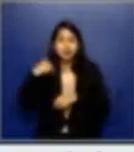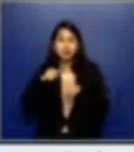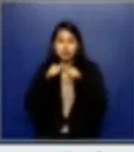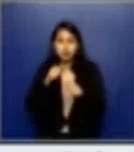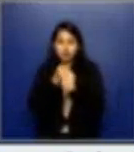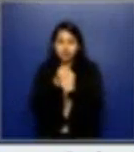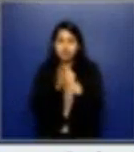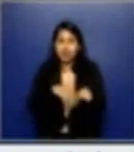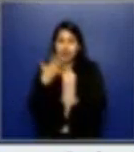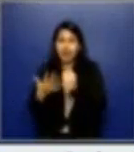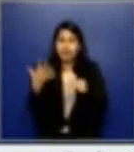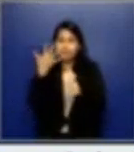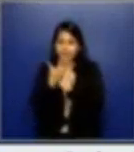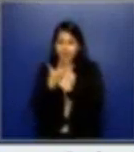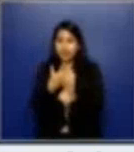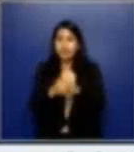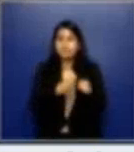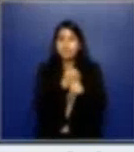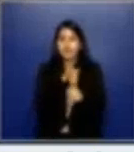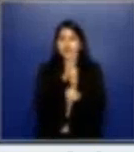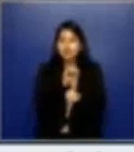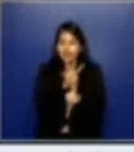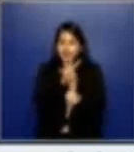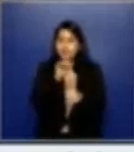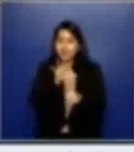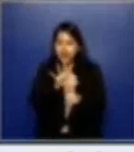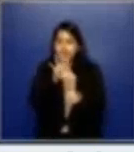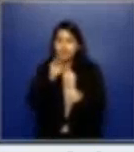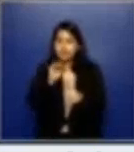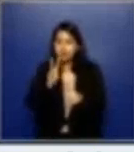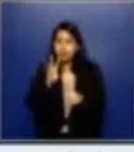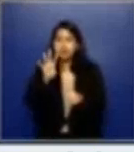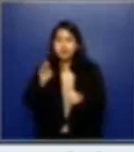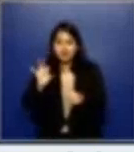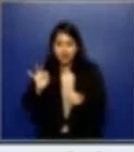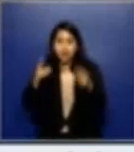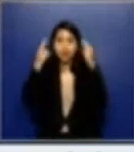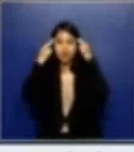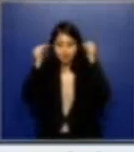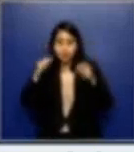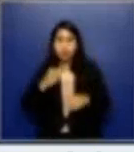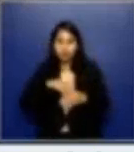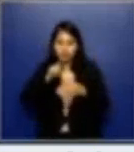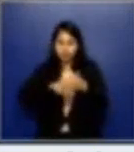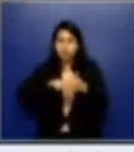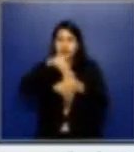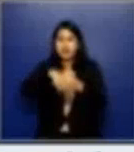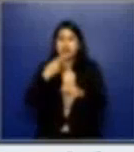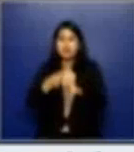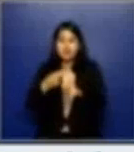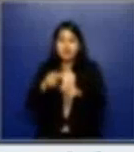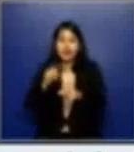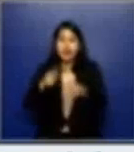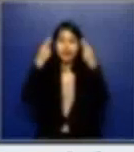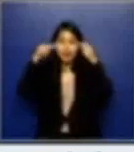ปีปี44 45 46 47 48 49ก็นายกที่พวกผมเลือกนี่แหละชื่อทักษิณเนี่ย5